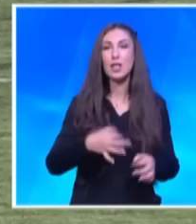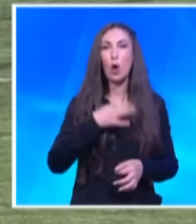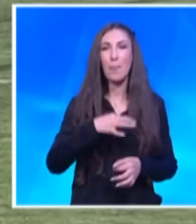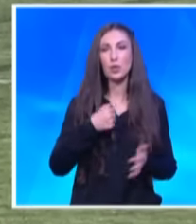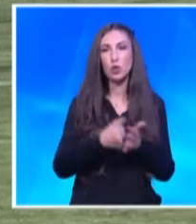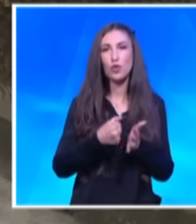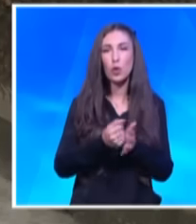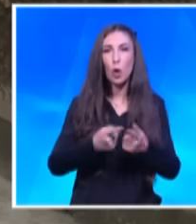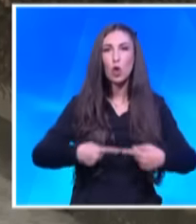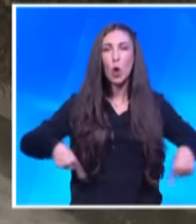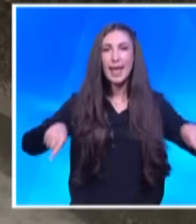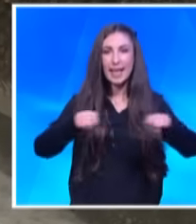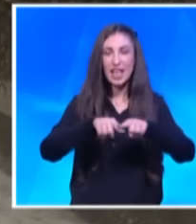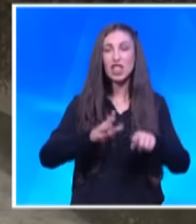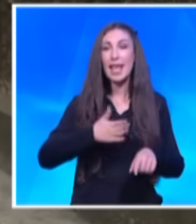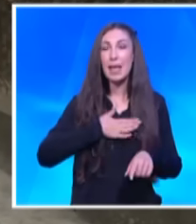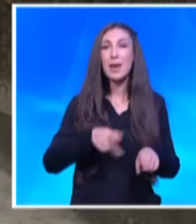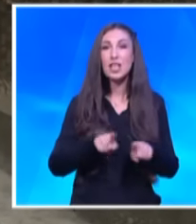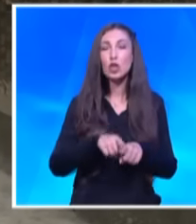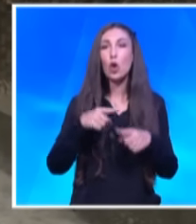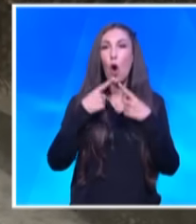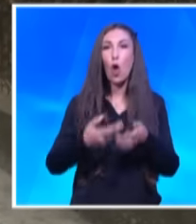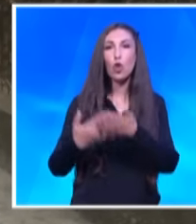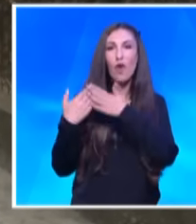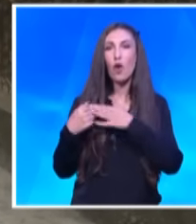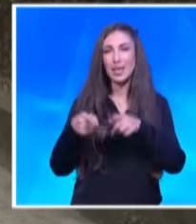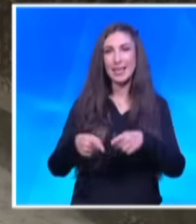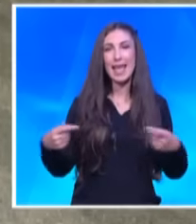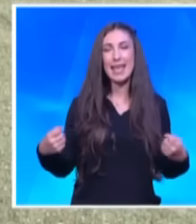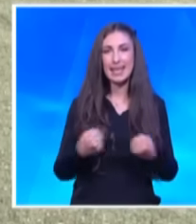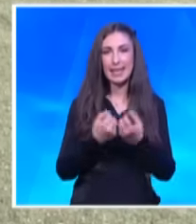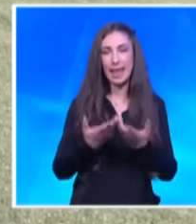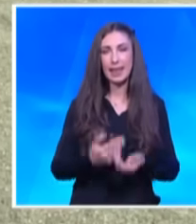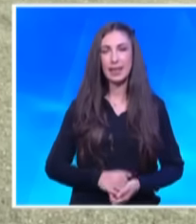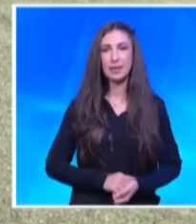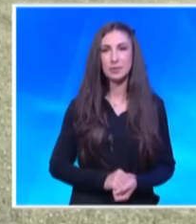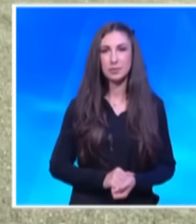на футболното игрище и има ли отговорни за инцидента.